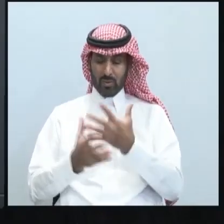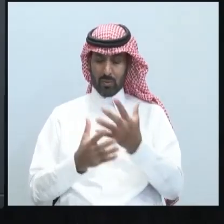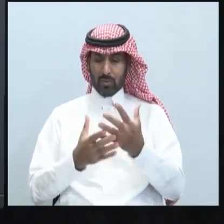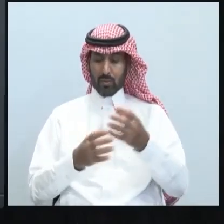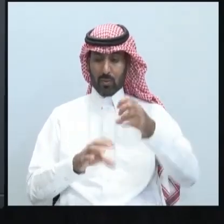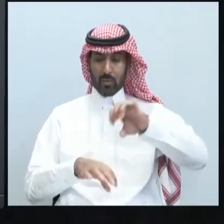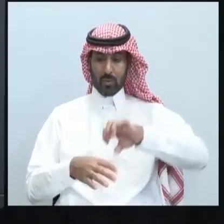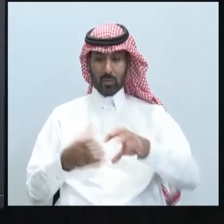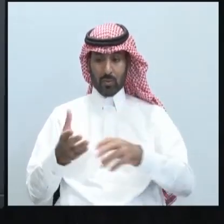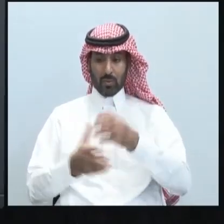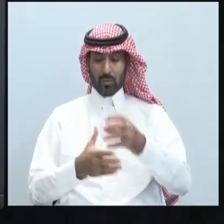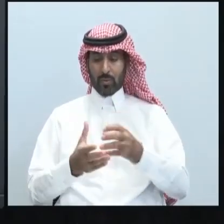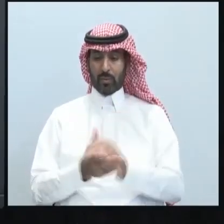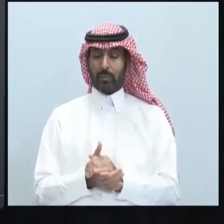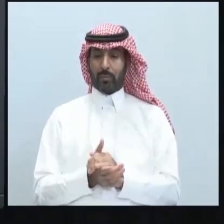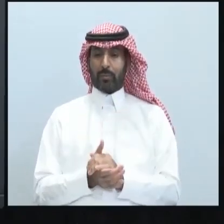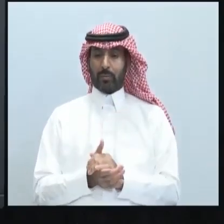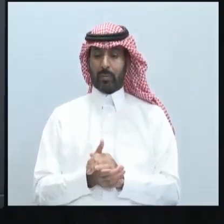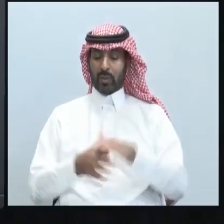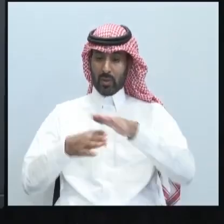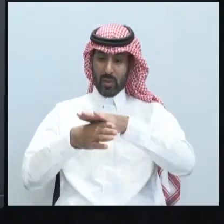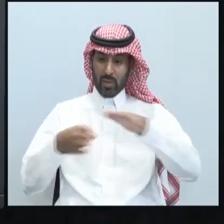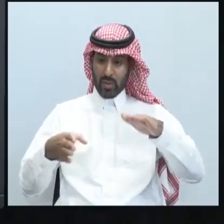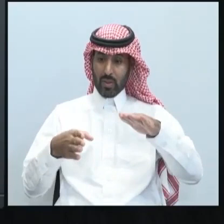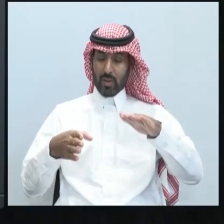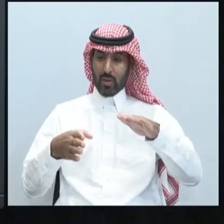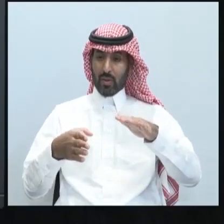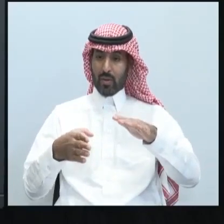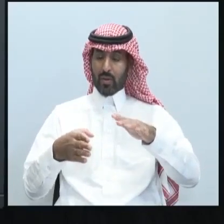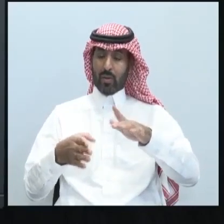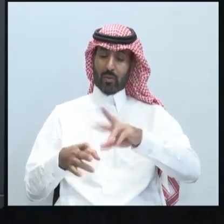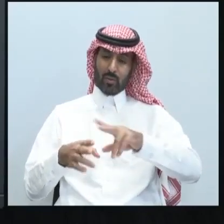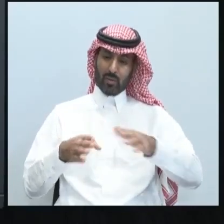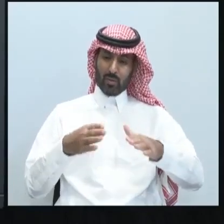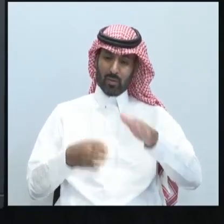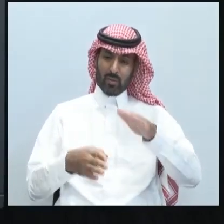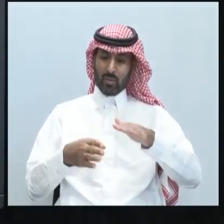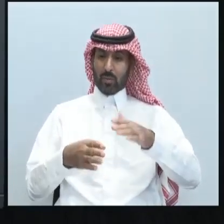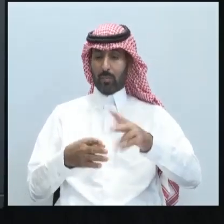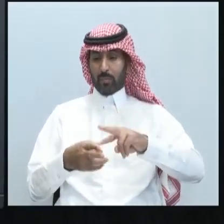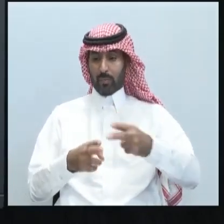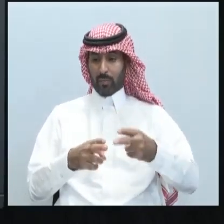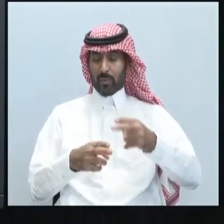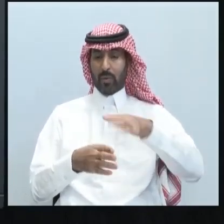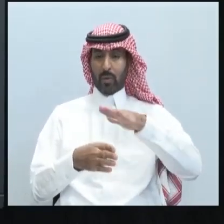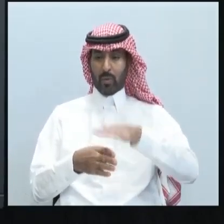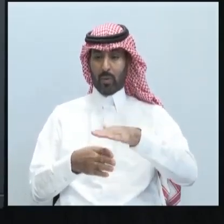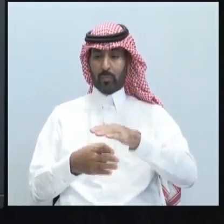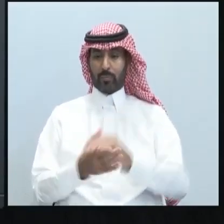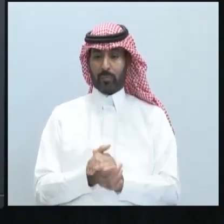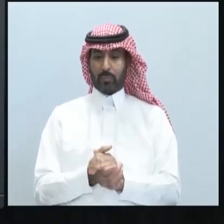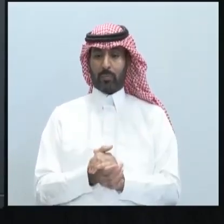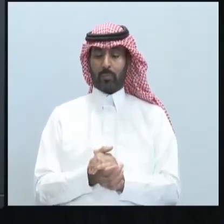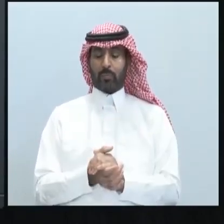وحده يعيد تموضعه حتى يتحول ايش من عدم اتزان الى ايش الى اتزان طيب في مبدا